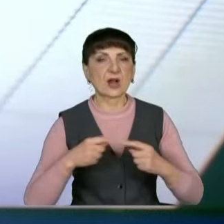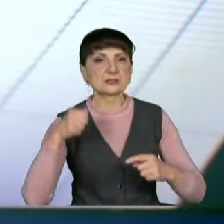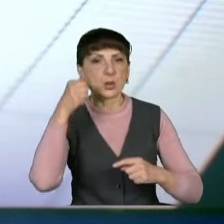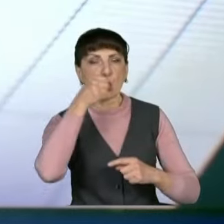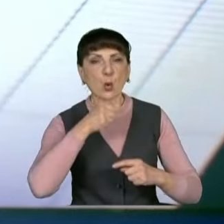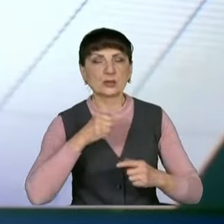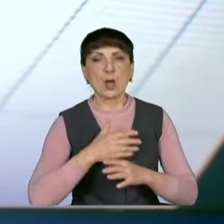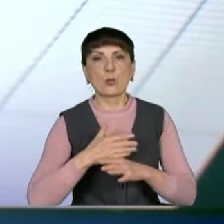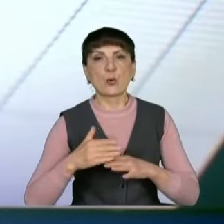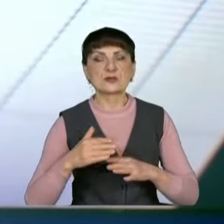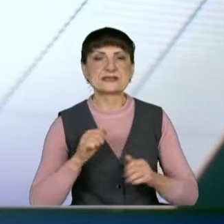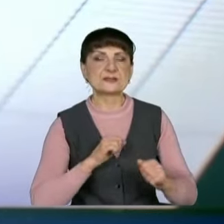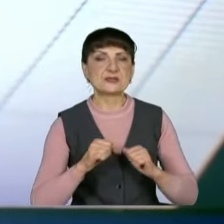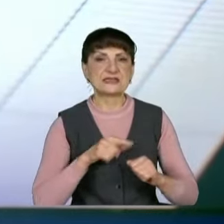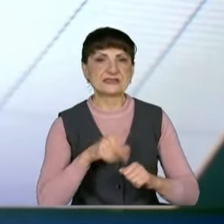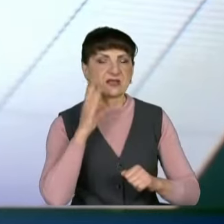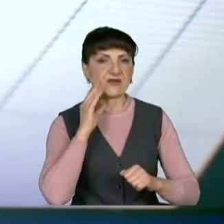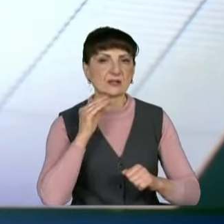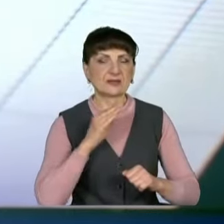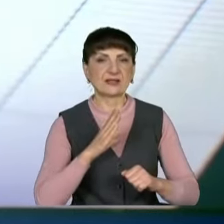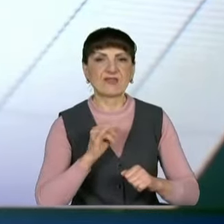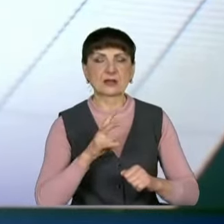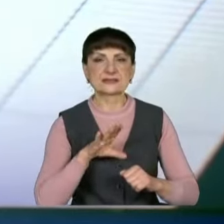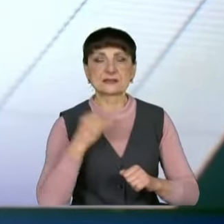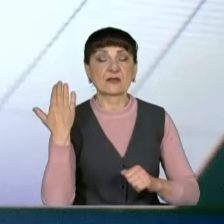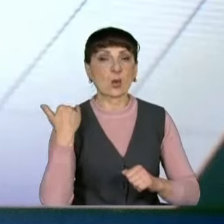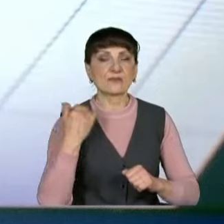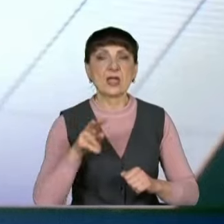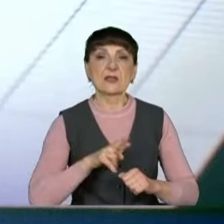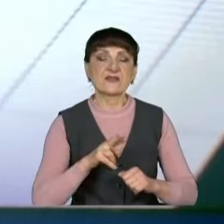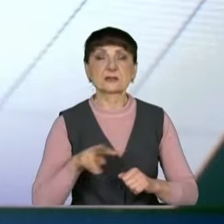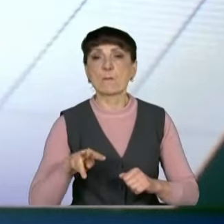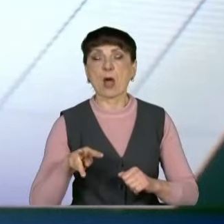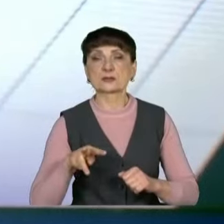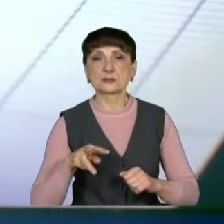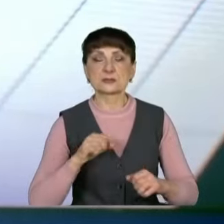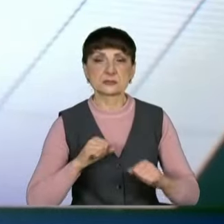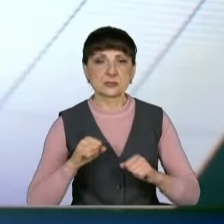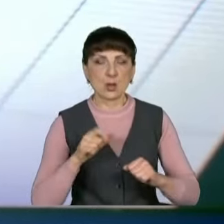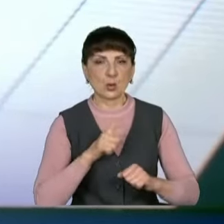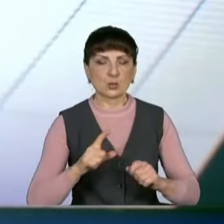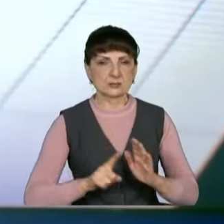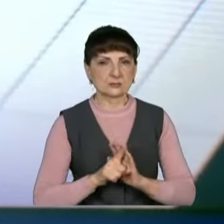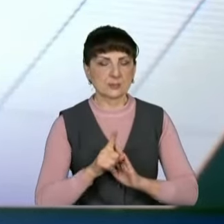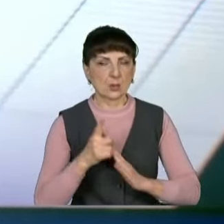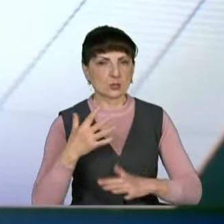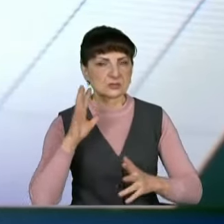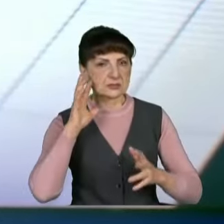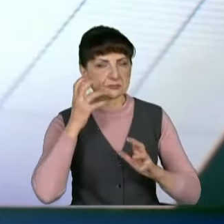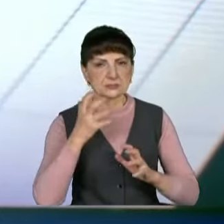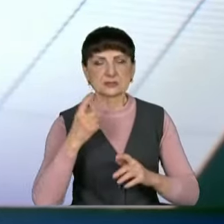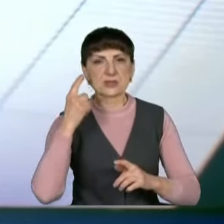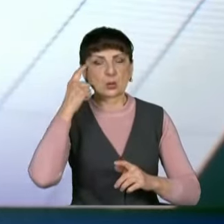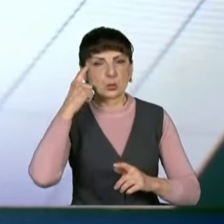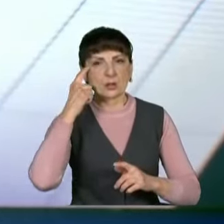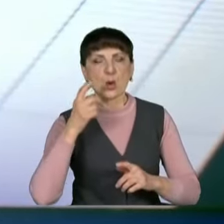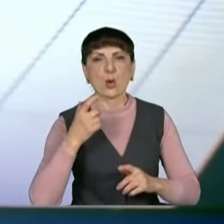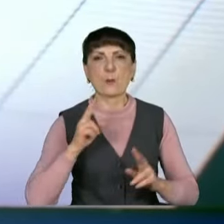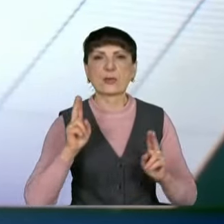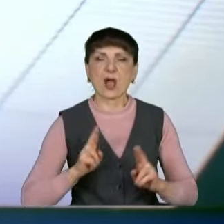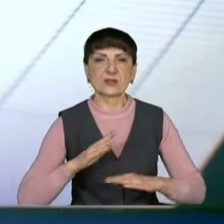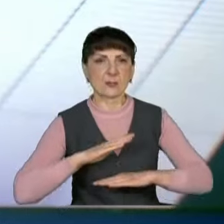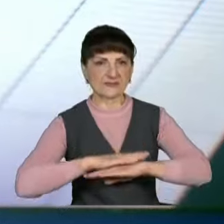после Вернинского землетрясения. Впрочем, январское и мартовское потрясения заставили жителей города всерьез задуматься о